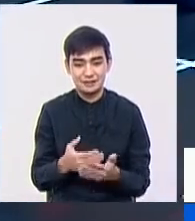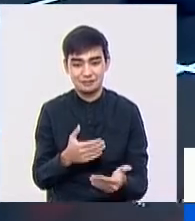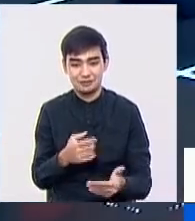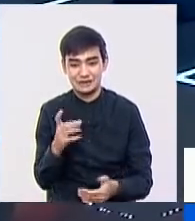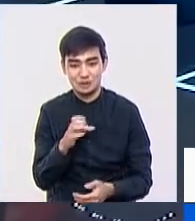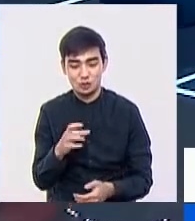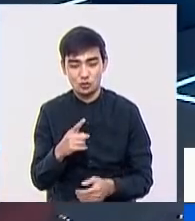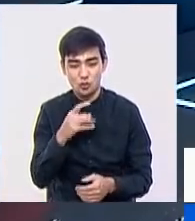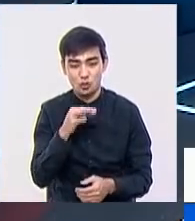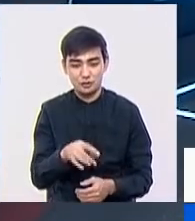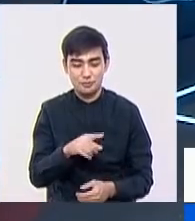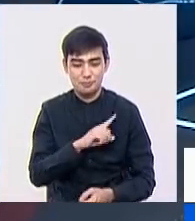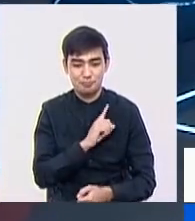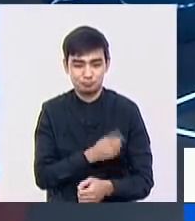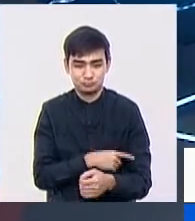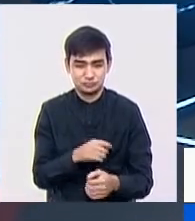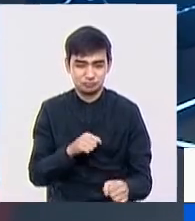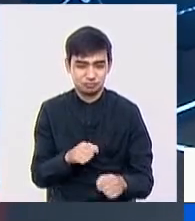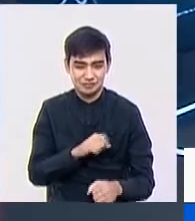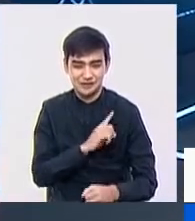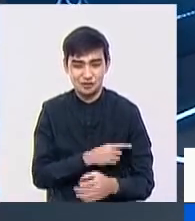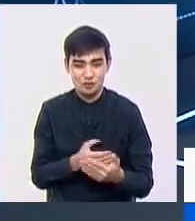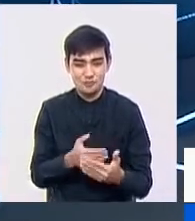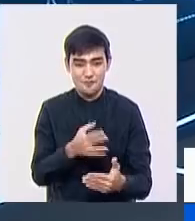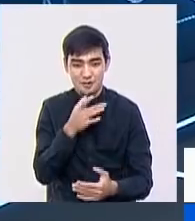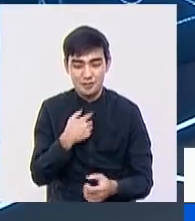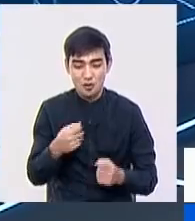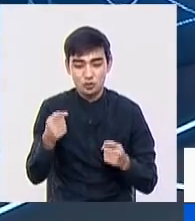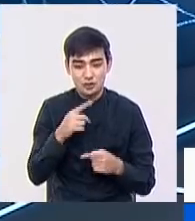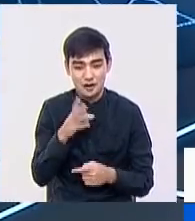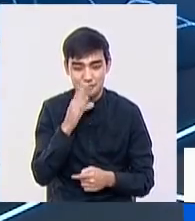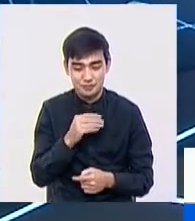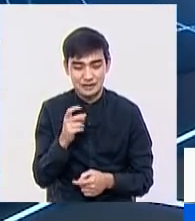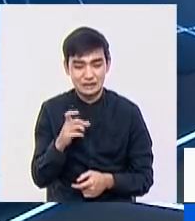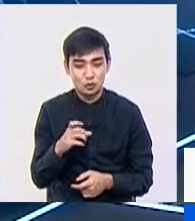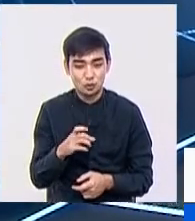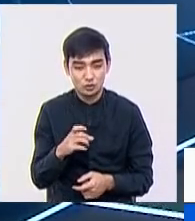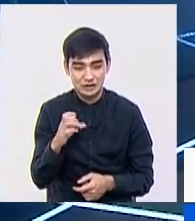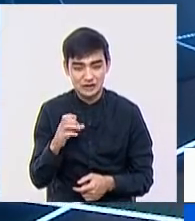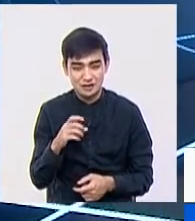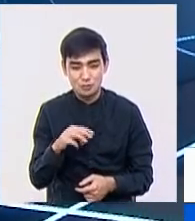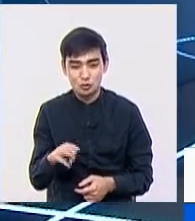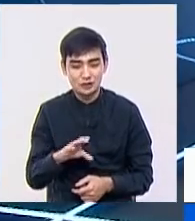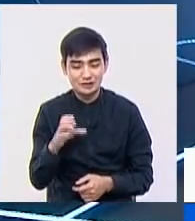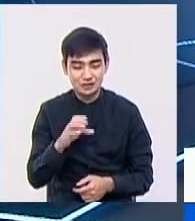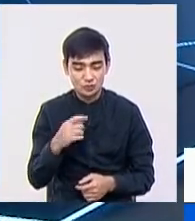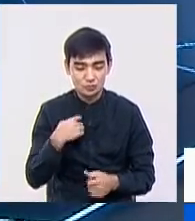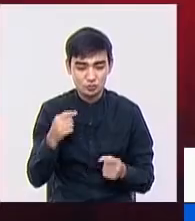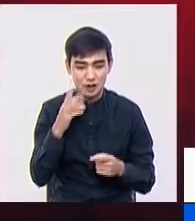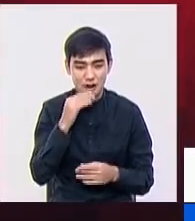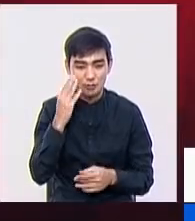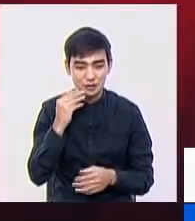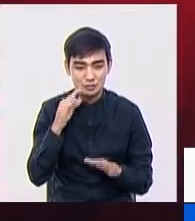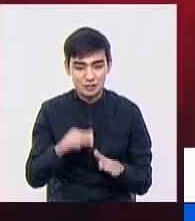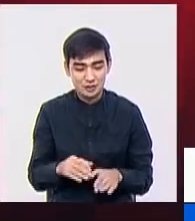от ближайших сильнейших сейсмогенерирующих зон у нас такая система, мы пытаемся внедрить ее в